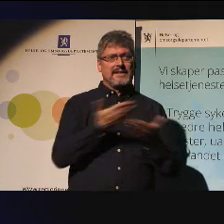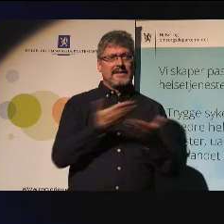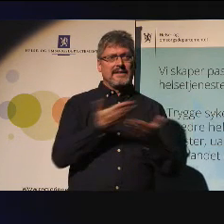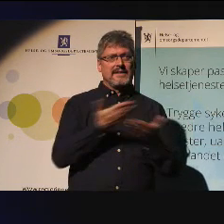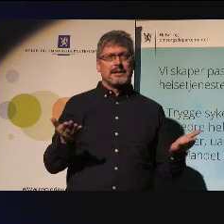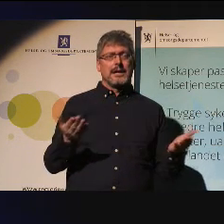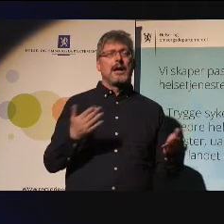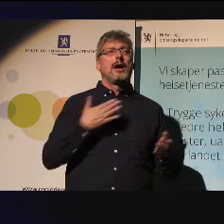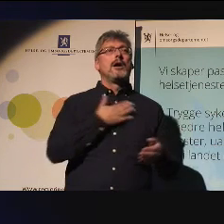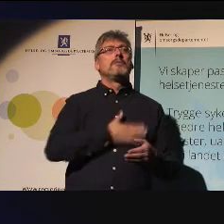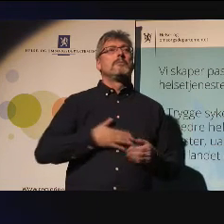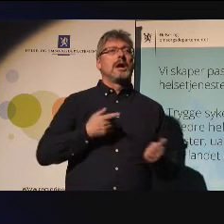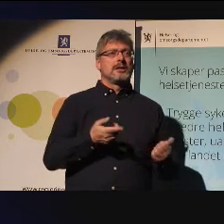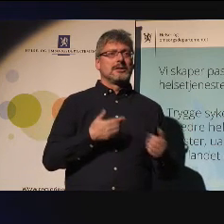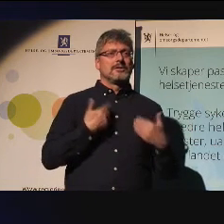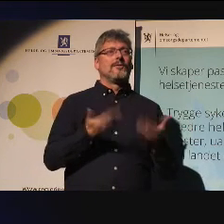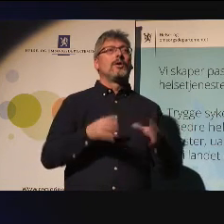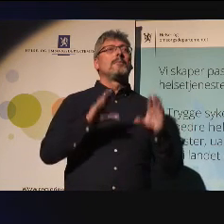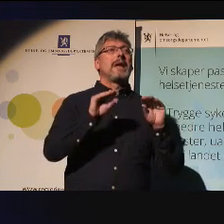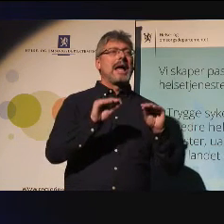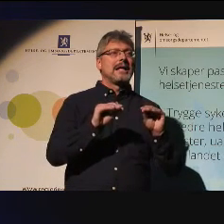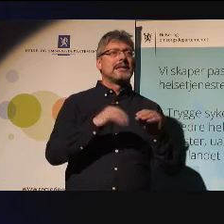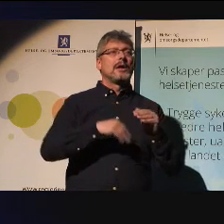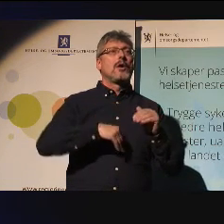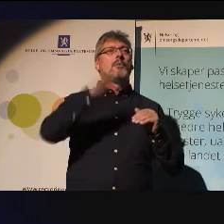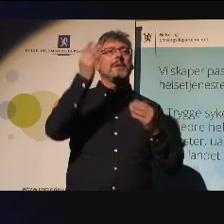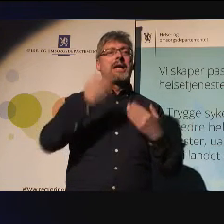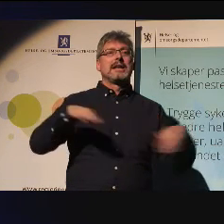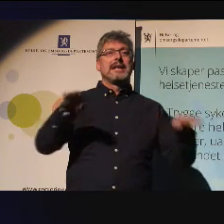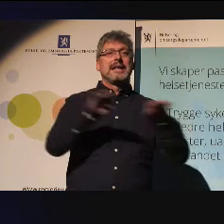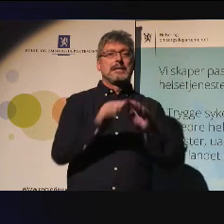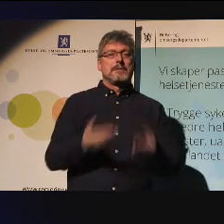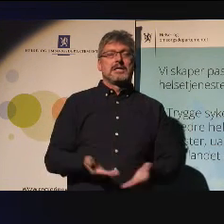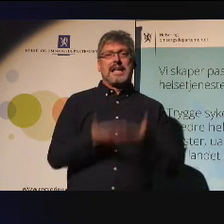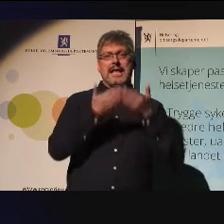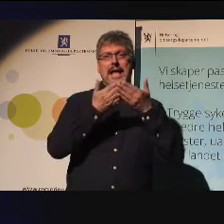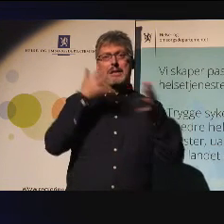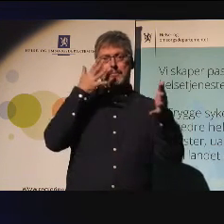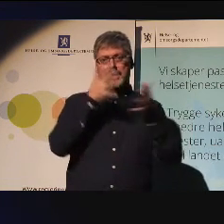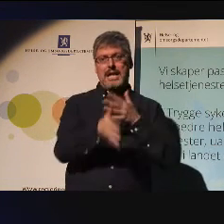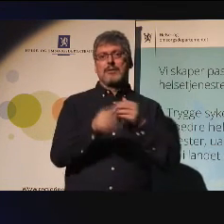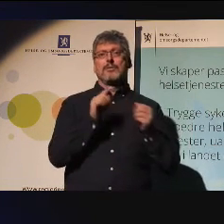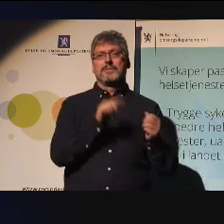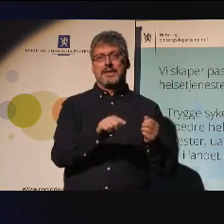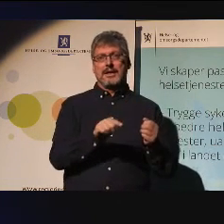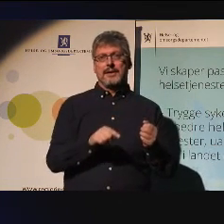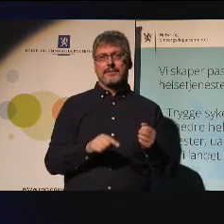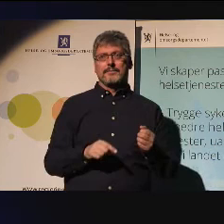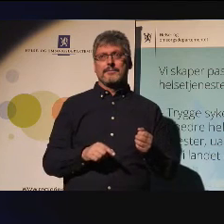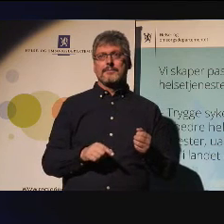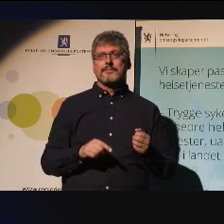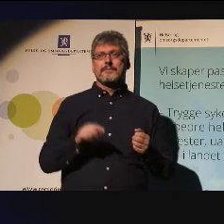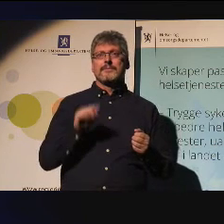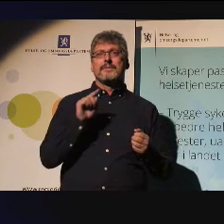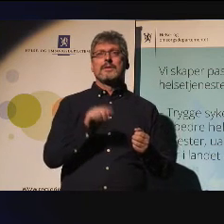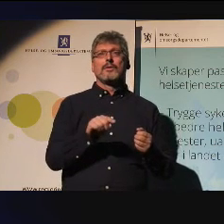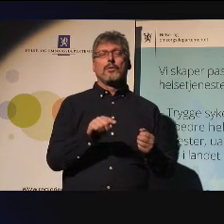får bedre og mer tilpasset hjelp gjennom dette nettverket. Behovet for sykehusbehandling blir